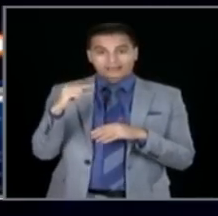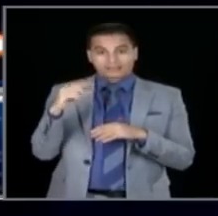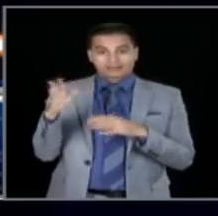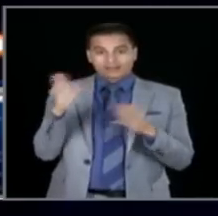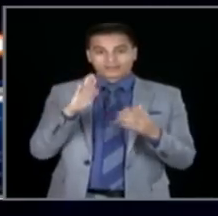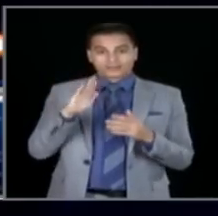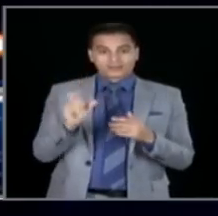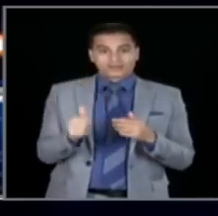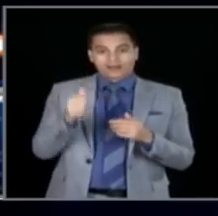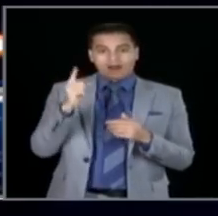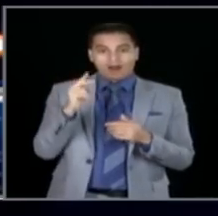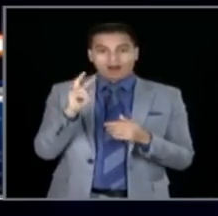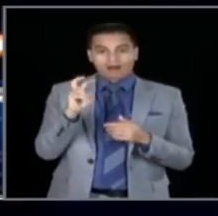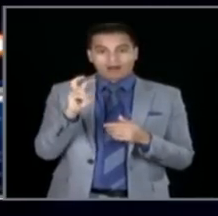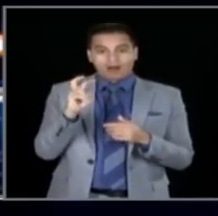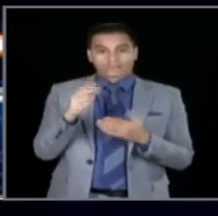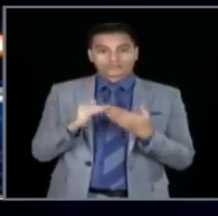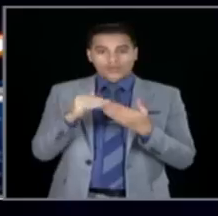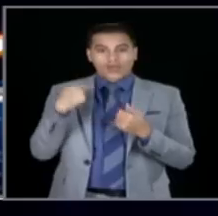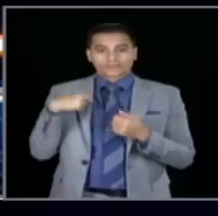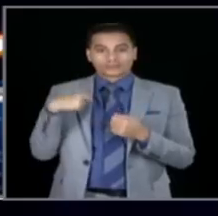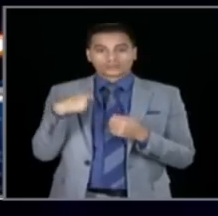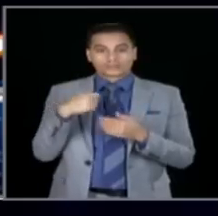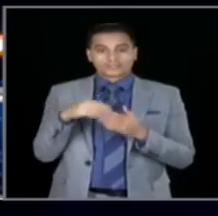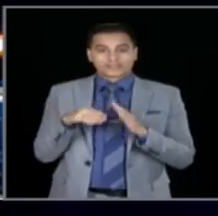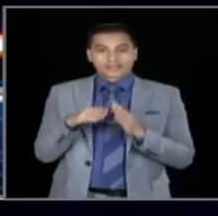مساعد مدير الإعداد إن هو